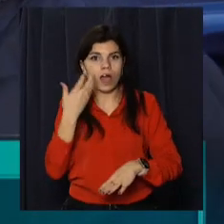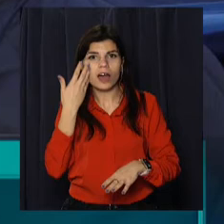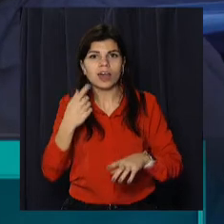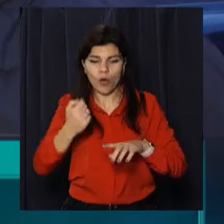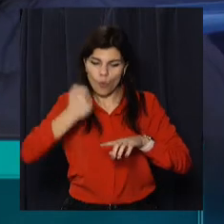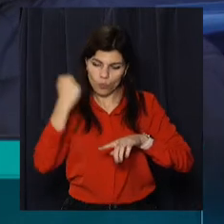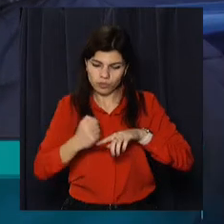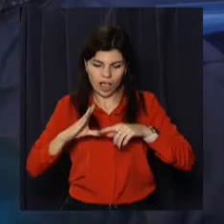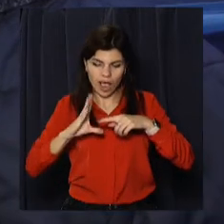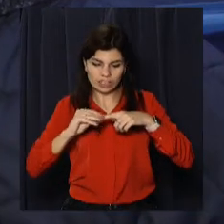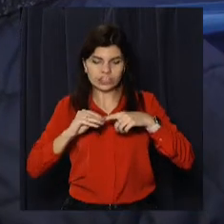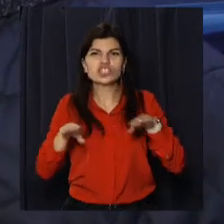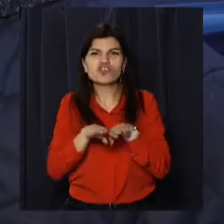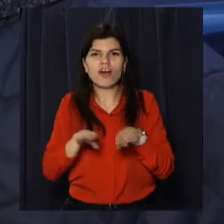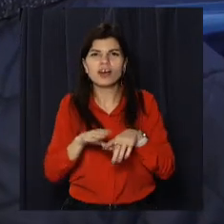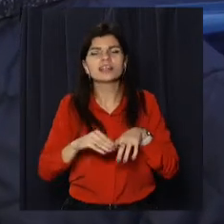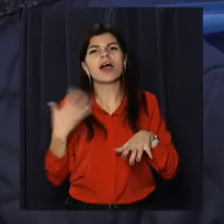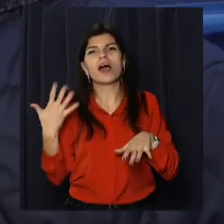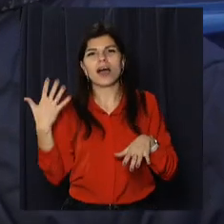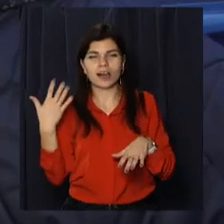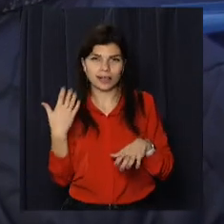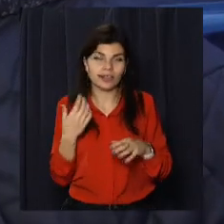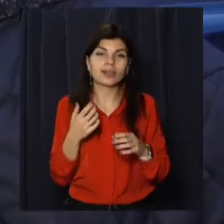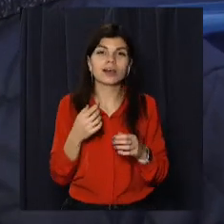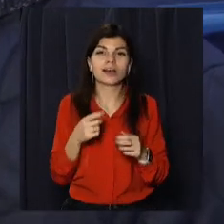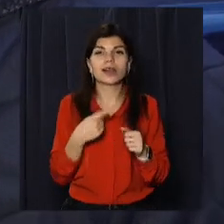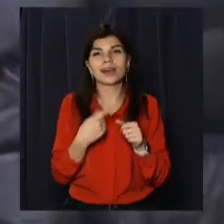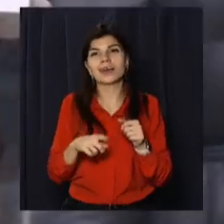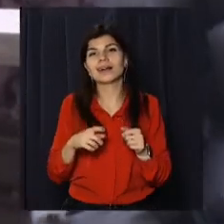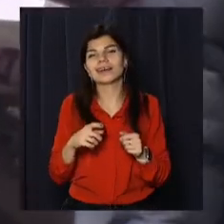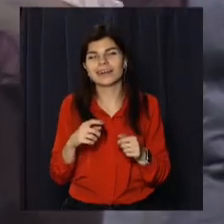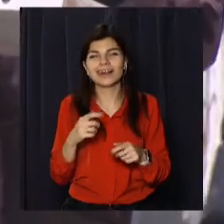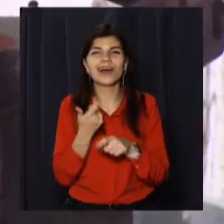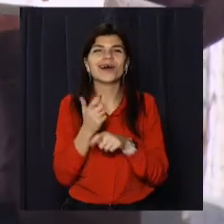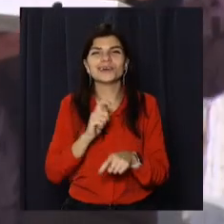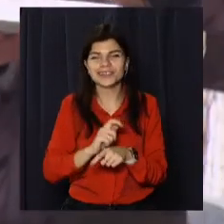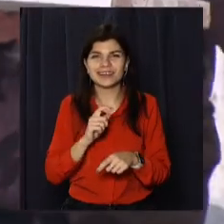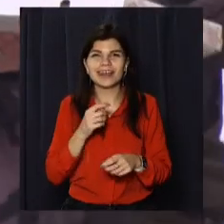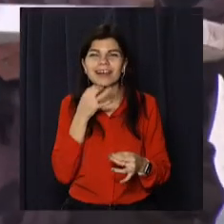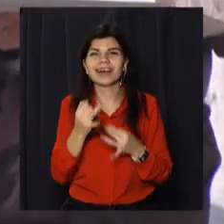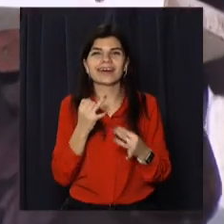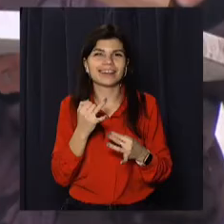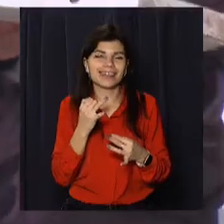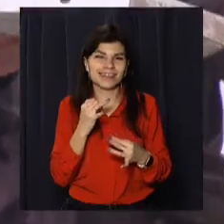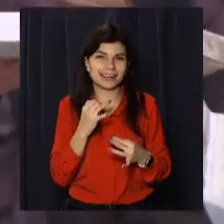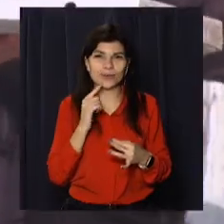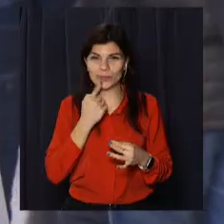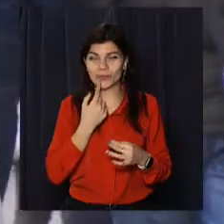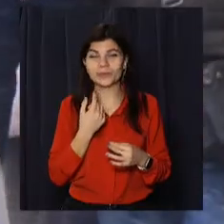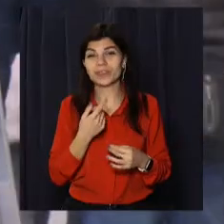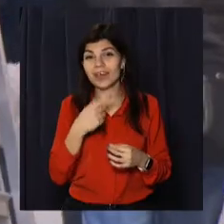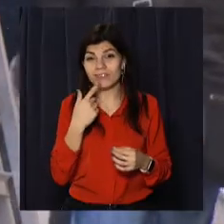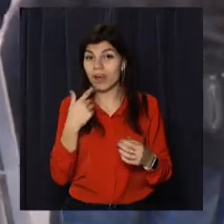пальцем о шкаф, да, там, цвітущий розовий сад. Якщо сновигати серед людей та лаятись, то можна